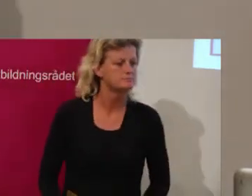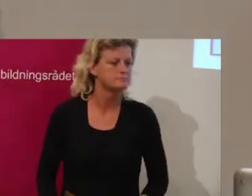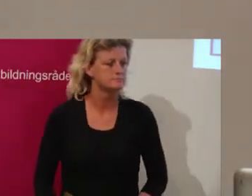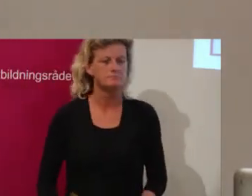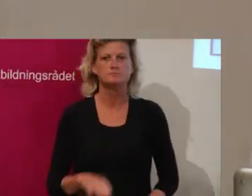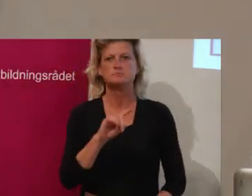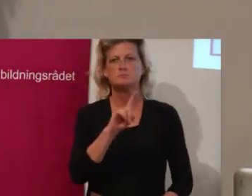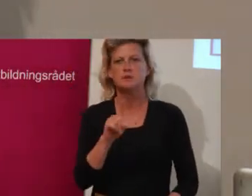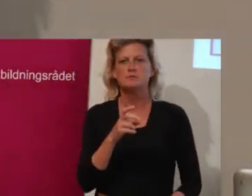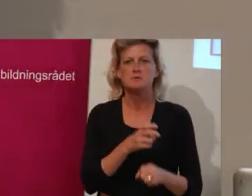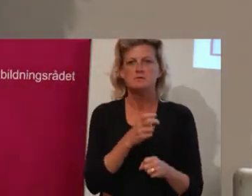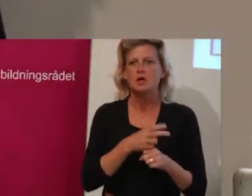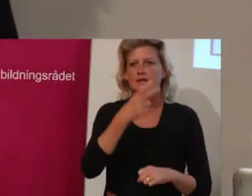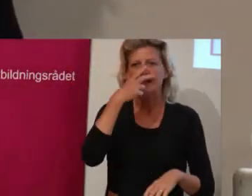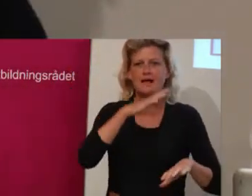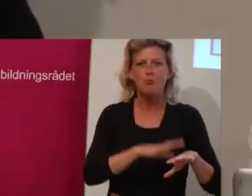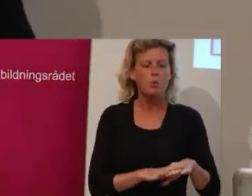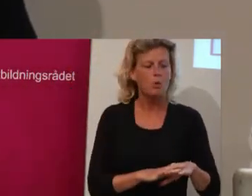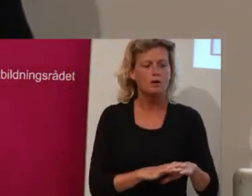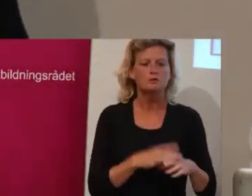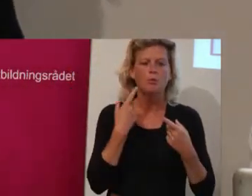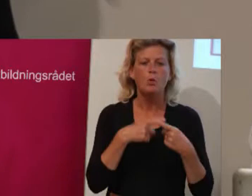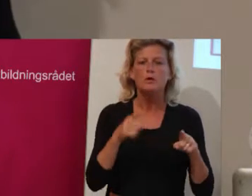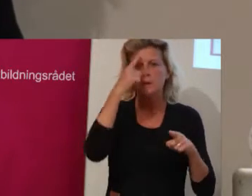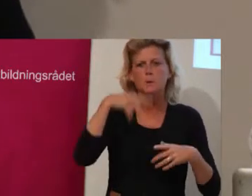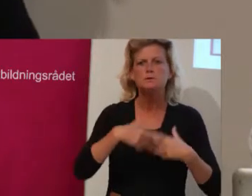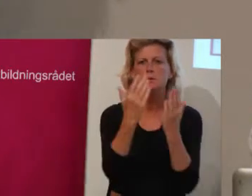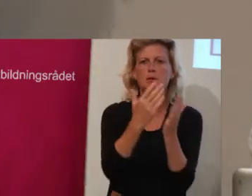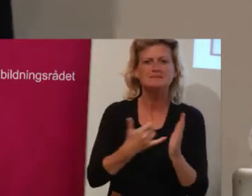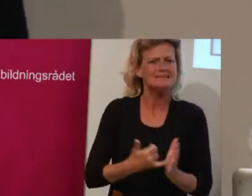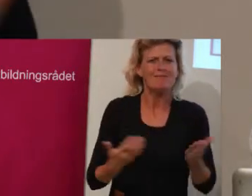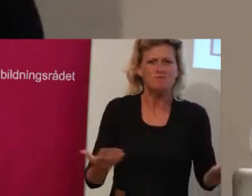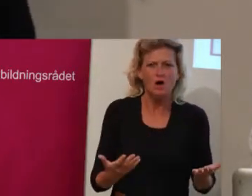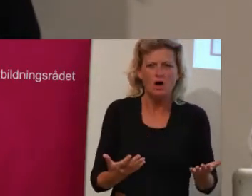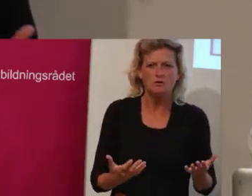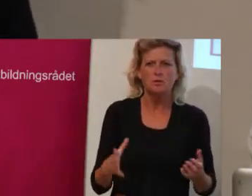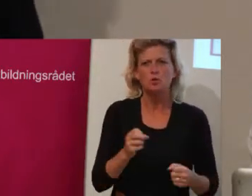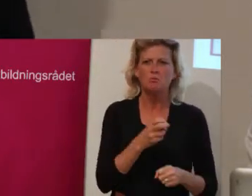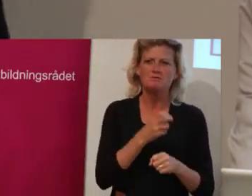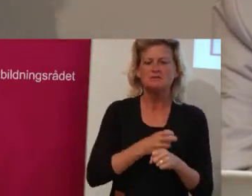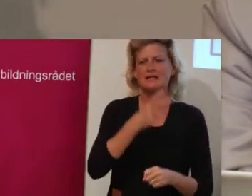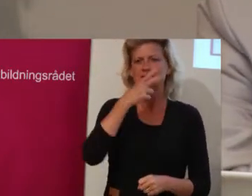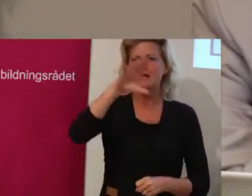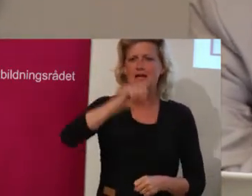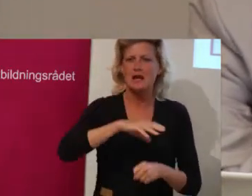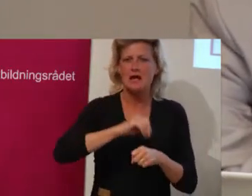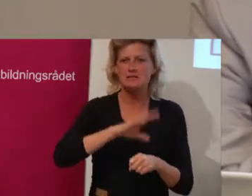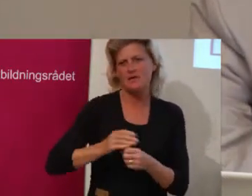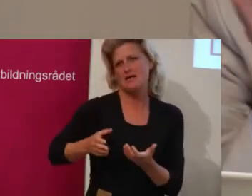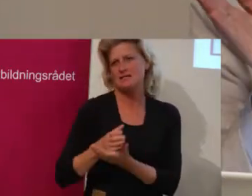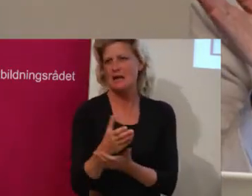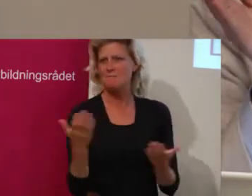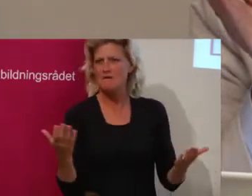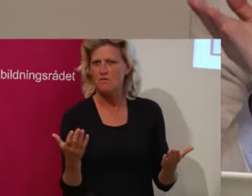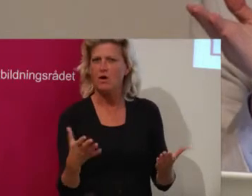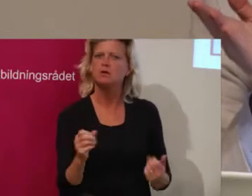Ser man till vad de här kulturprogrammen är, om vi går tillbaka till riket som helhet, så kan man